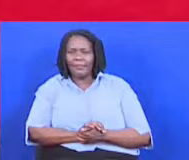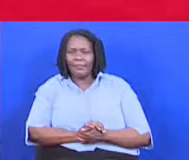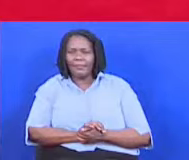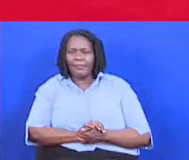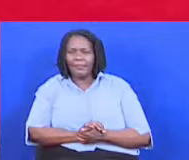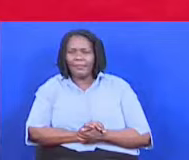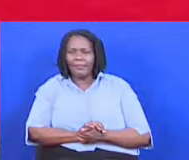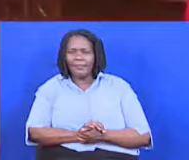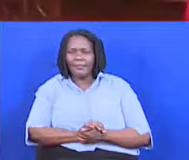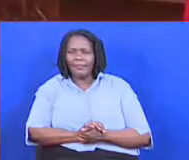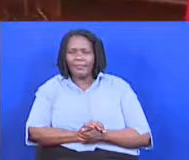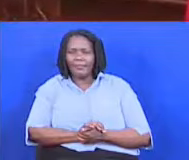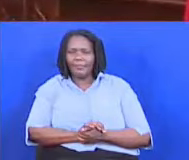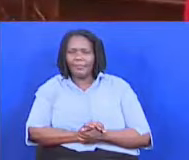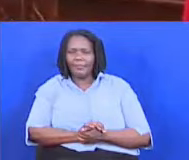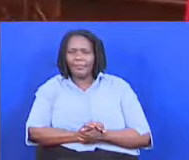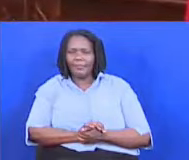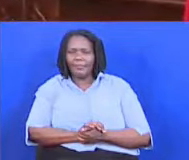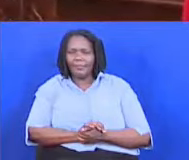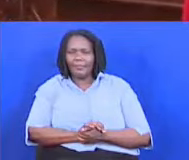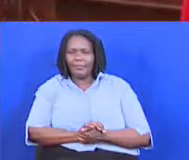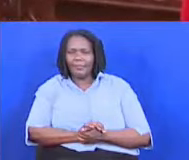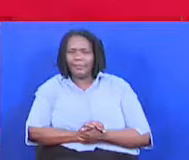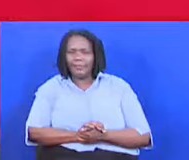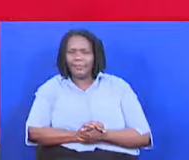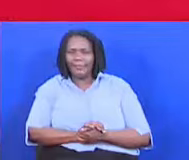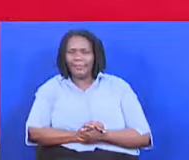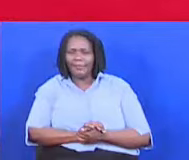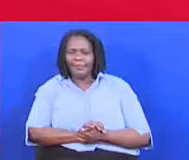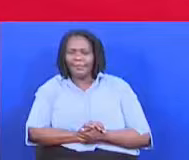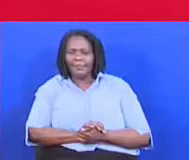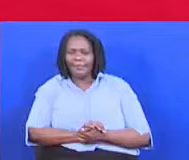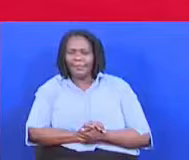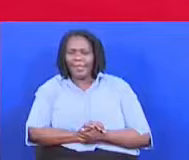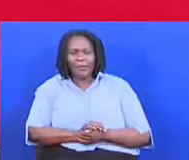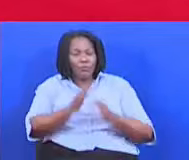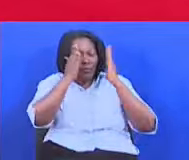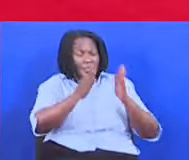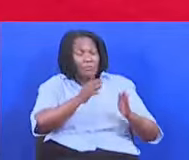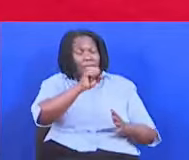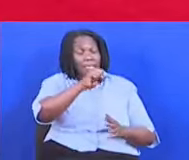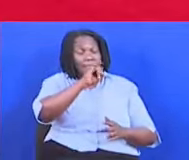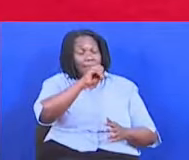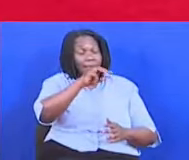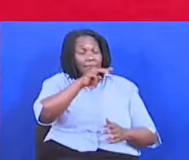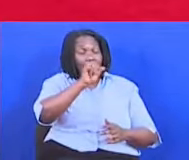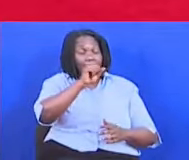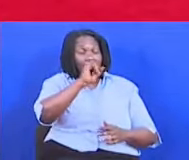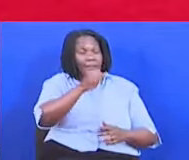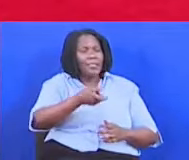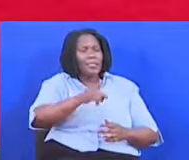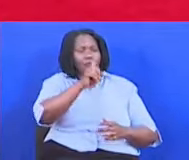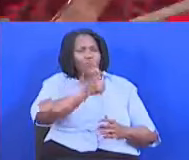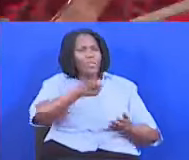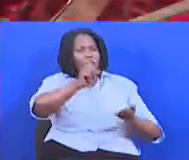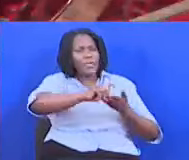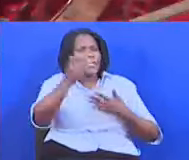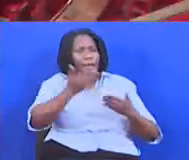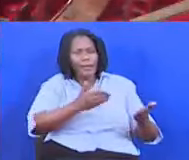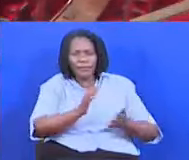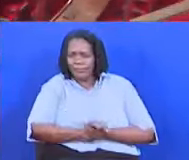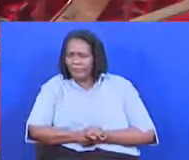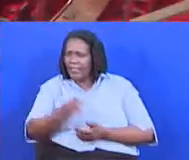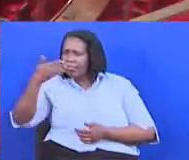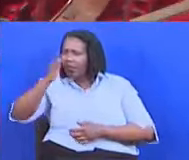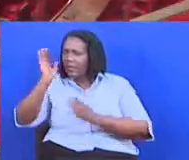Shali Raymond. Mheshimiwa Simai, swali la nyongeza. Asante Mheshimiwa Speaker. Je, serikali ya Jamhuri